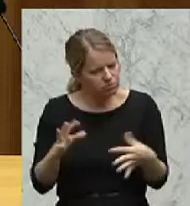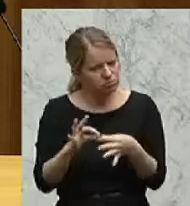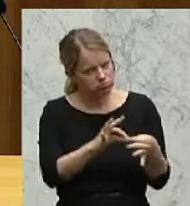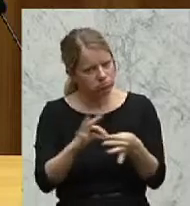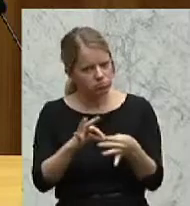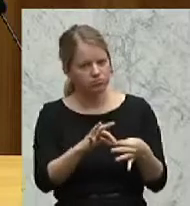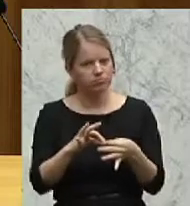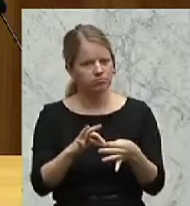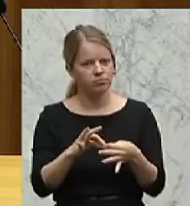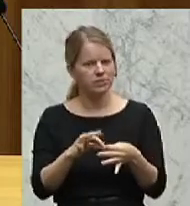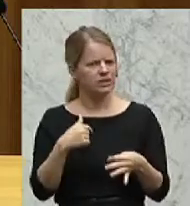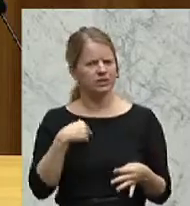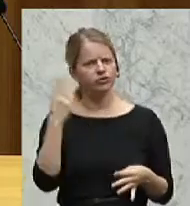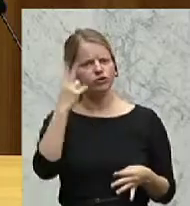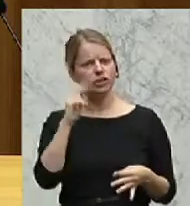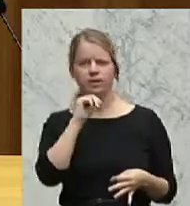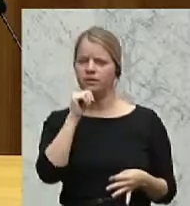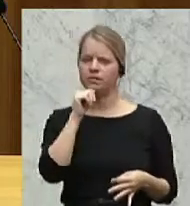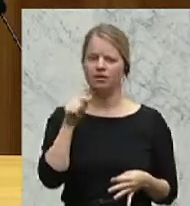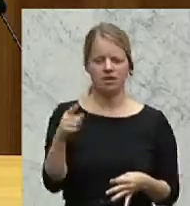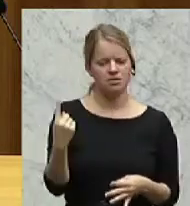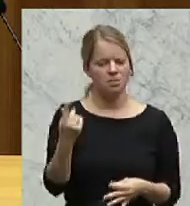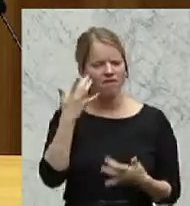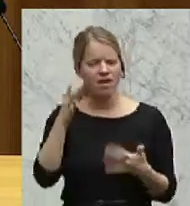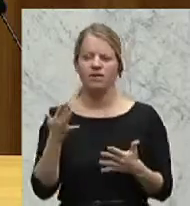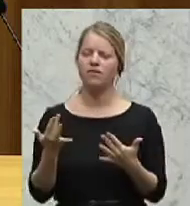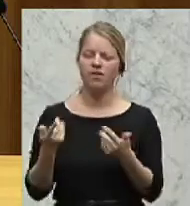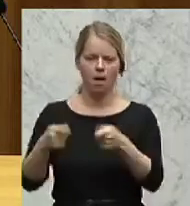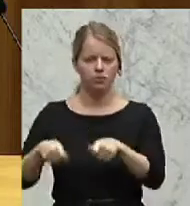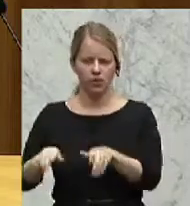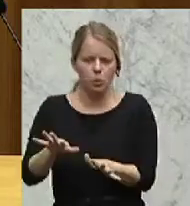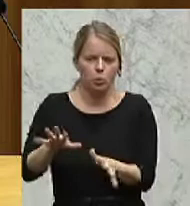Zusammenhang ist es auch nicht ganz nachvollziehbar, dass Sie es nicht wissen, wie viele Absolventen wir ungefähr haben.